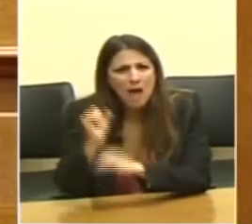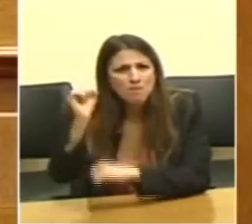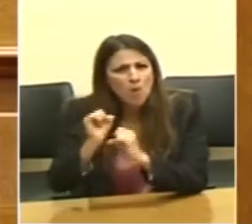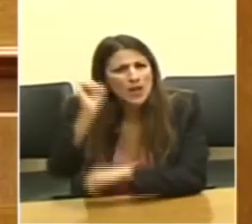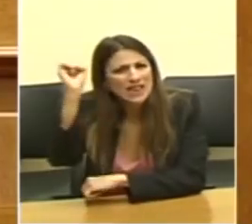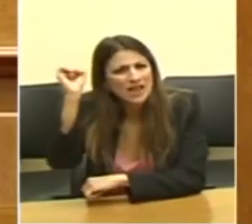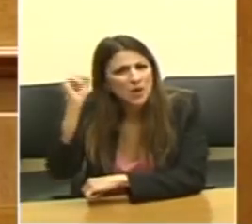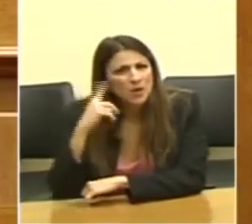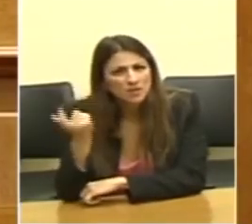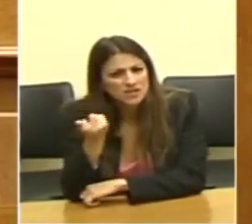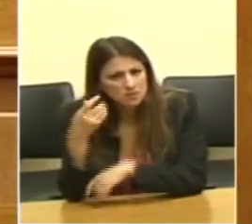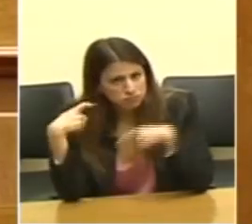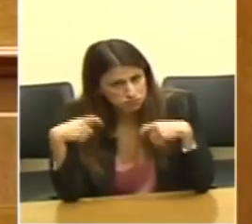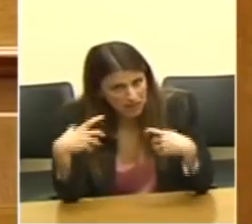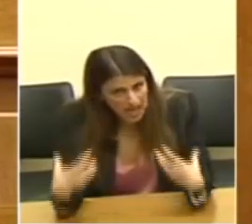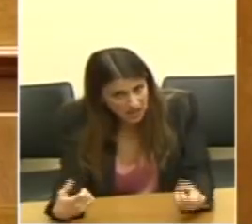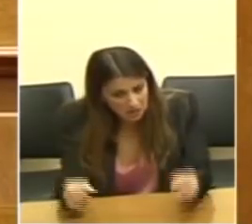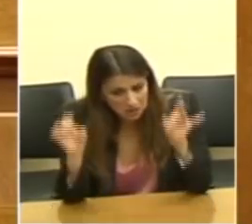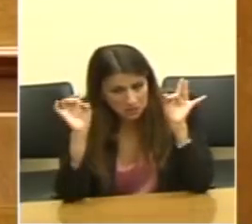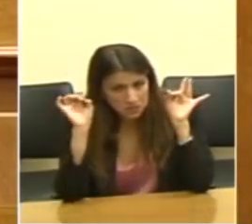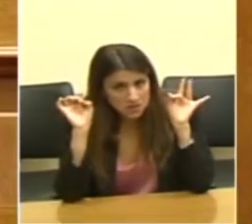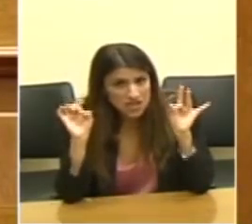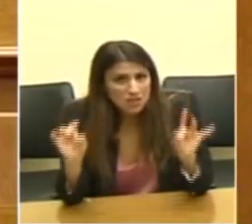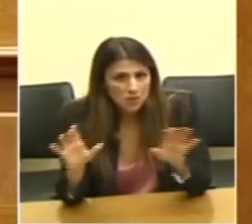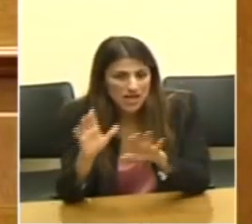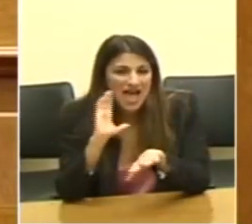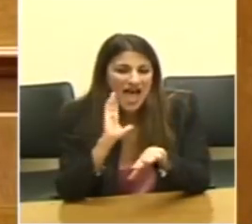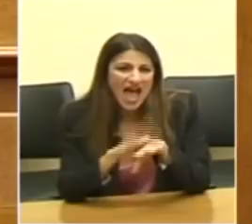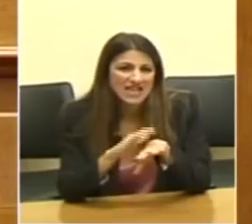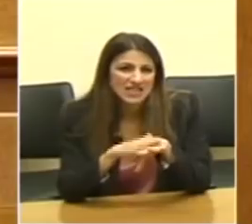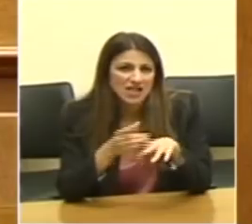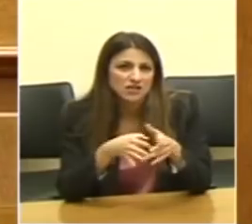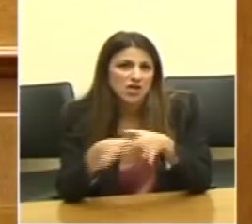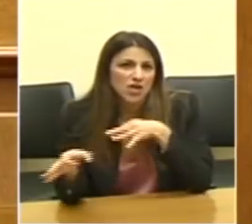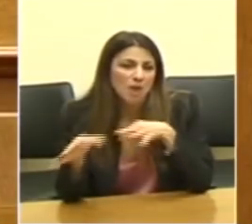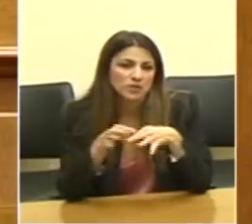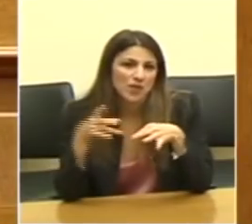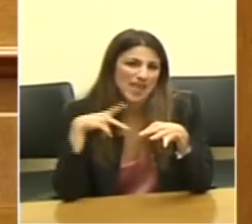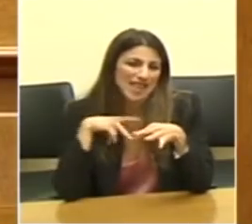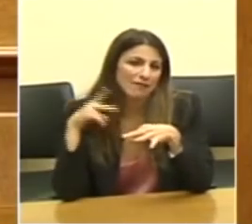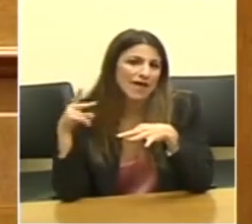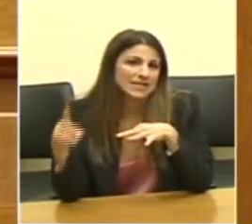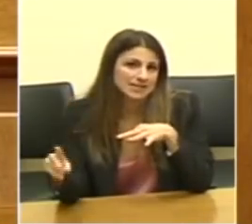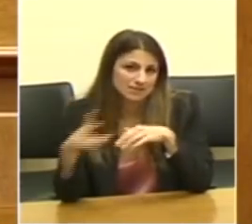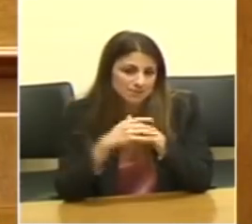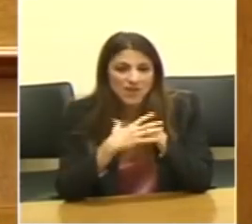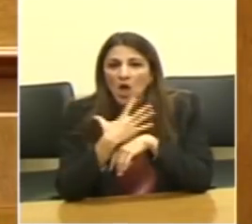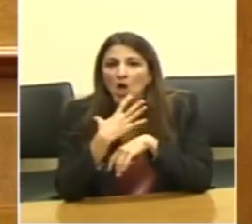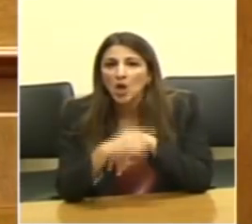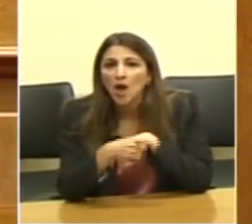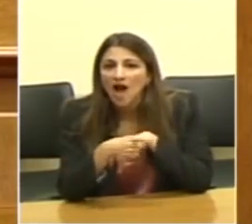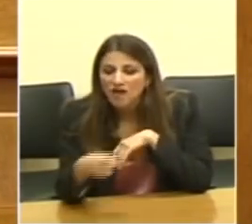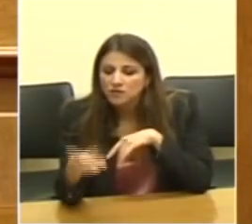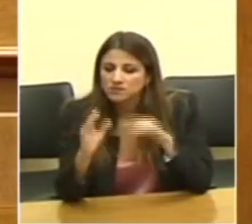απολυτήριο το εθνικό του Λυκείου μετά από το νομοσχέδιο της κυβέρνησης, γιατί αυτό